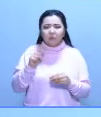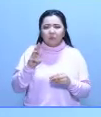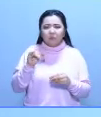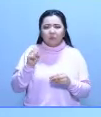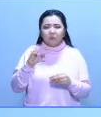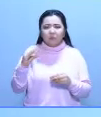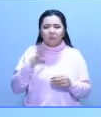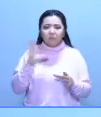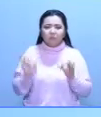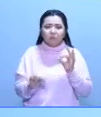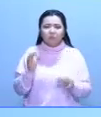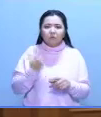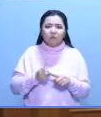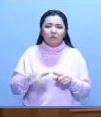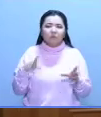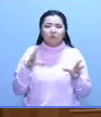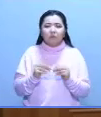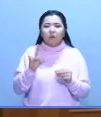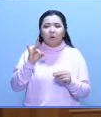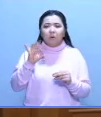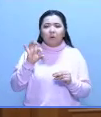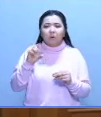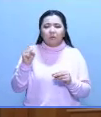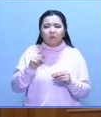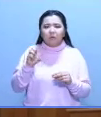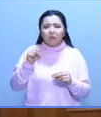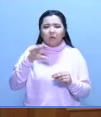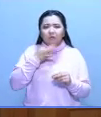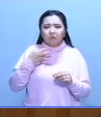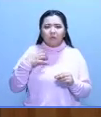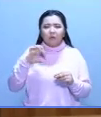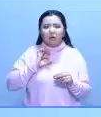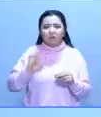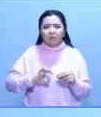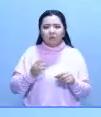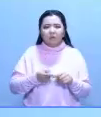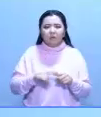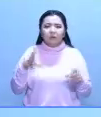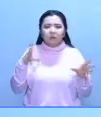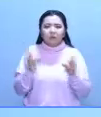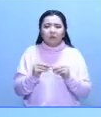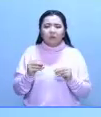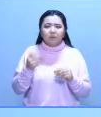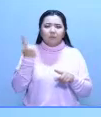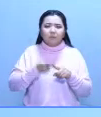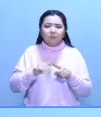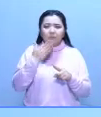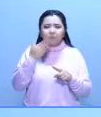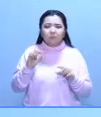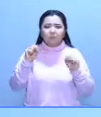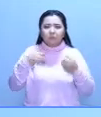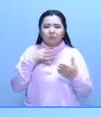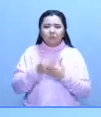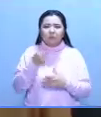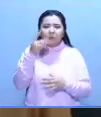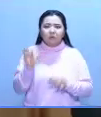қатысты сот қаулысы өзгеріссіз қалды. Ораз Мұқашевтің адвокаттары айыпталушыны денсаулығына байланысты үй қамаққа жіберуді сұраған болатын.